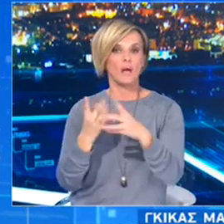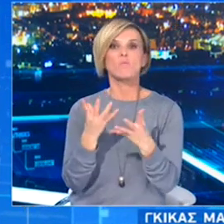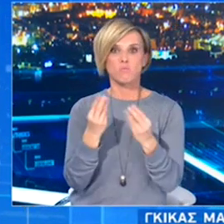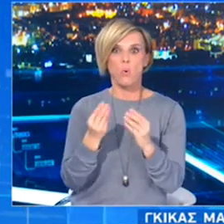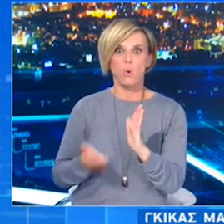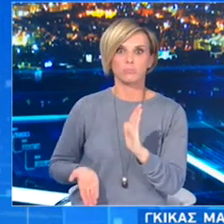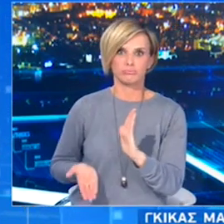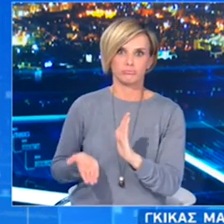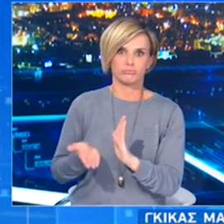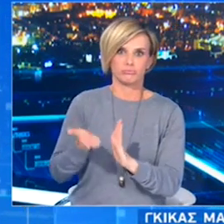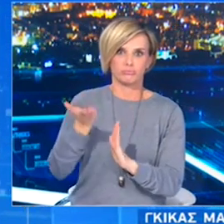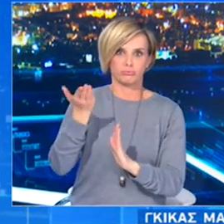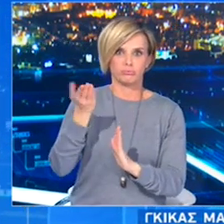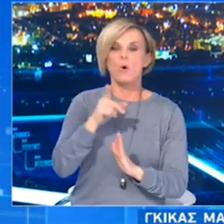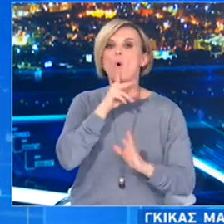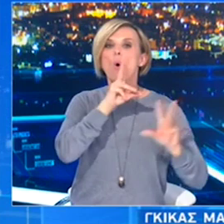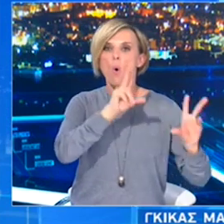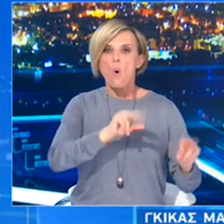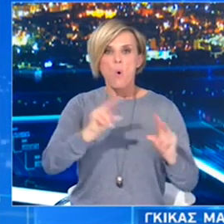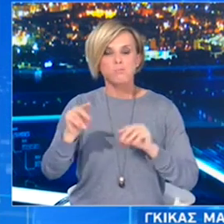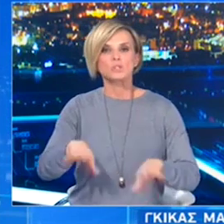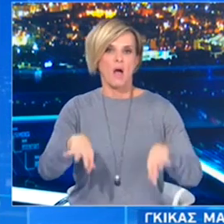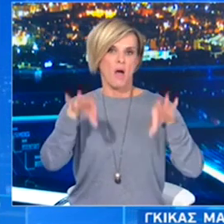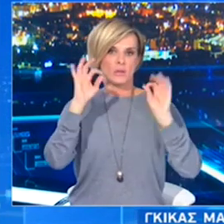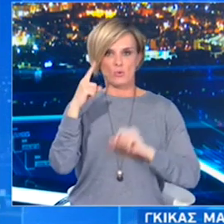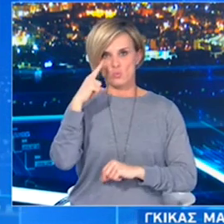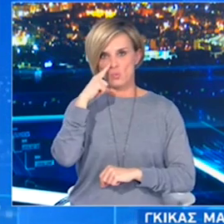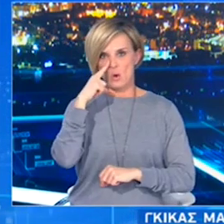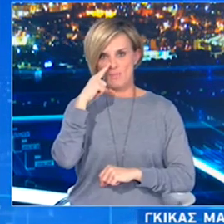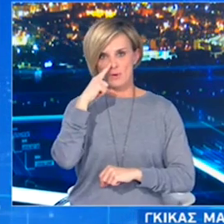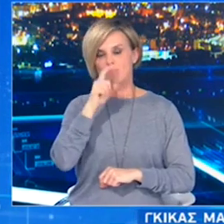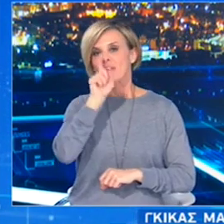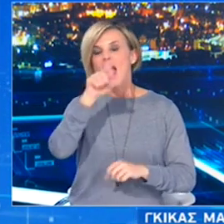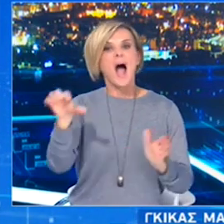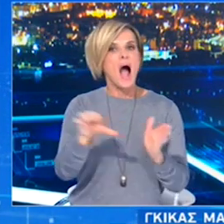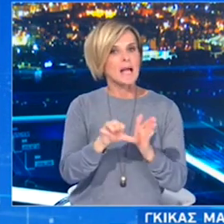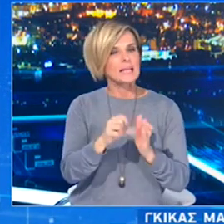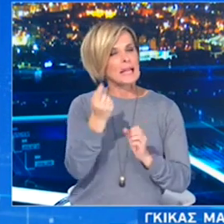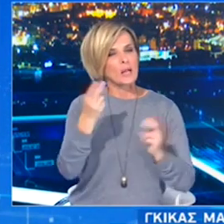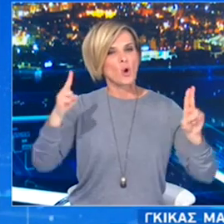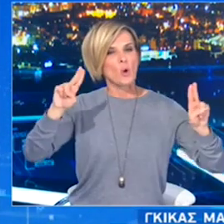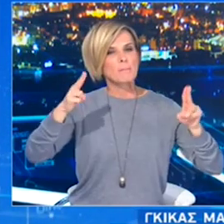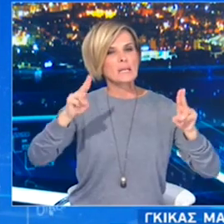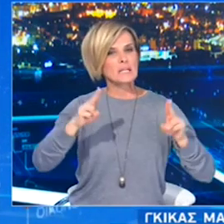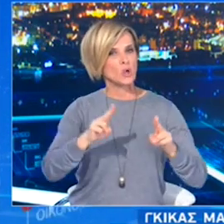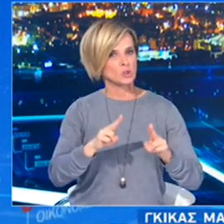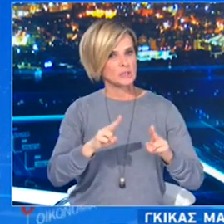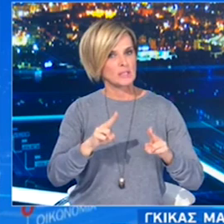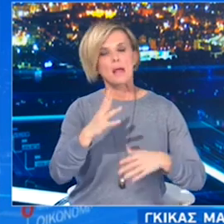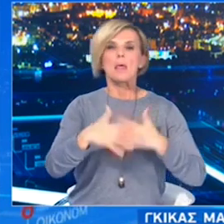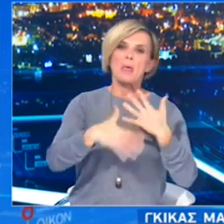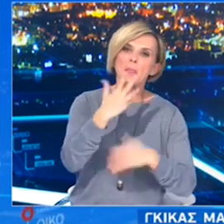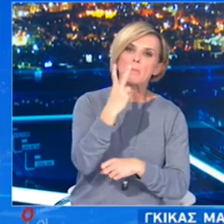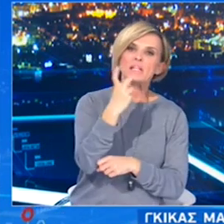διατηρήθηκαν αυτή την εβδομάδα περίπου στο επίπεδο που υπήρχαν στις αρχές Νοεμβρίου. Η Αττική έδειξε μείωση του αριθμού των διαγνώσεων σε ποσοστό περίπου 15